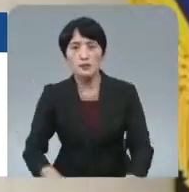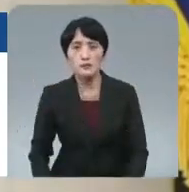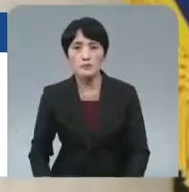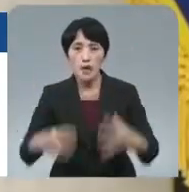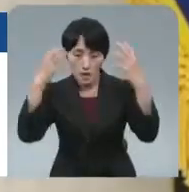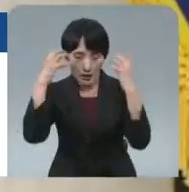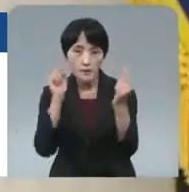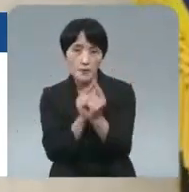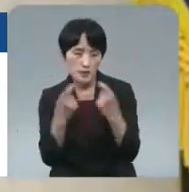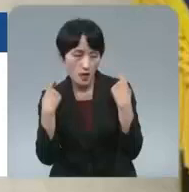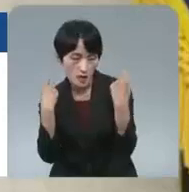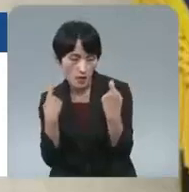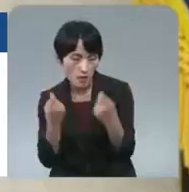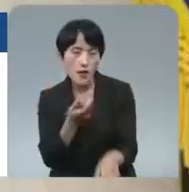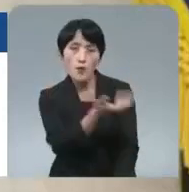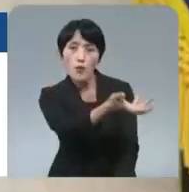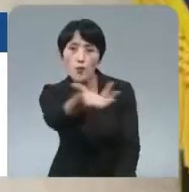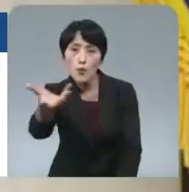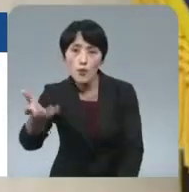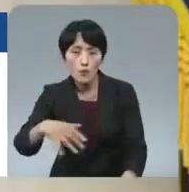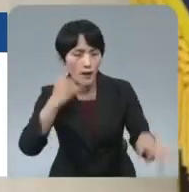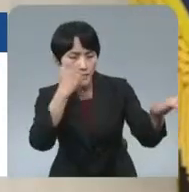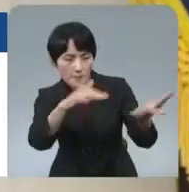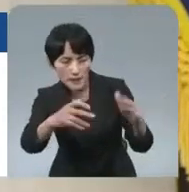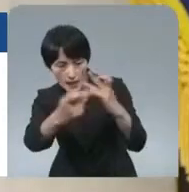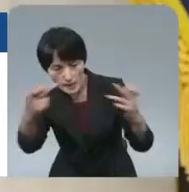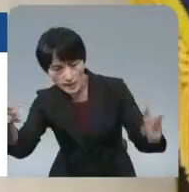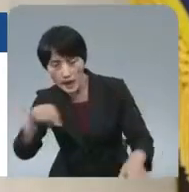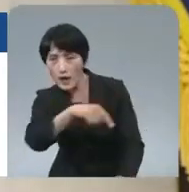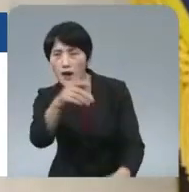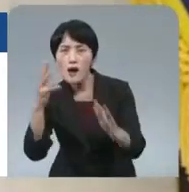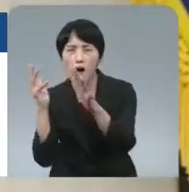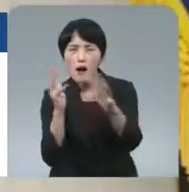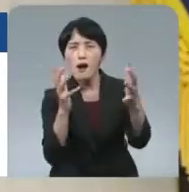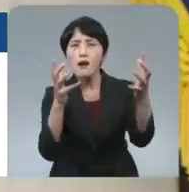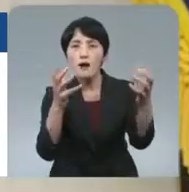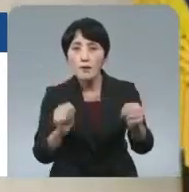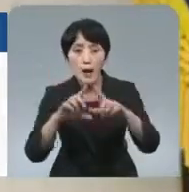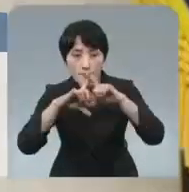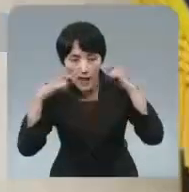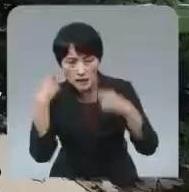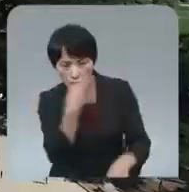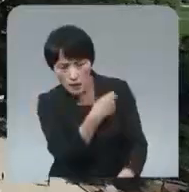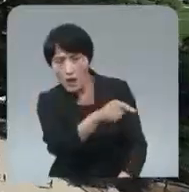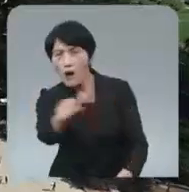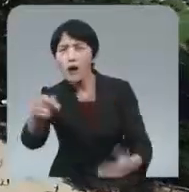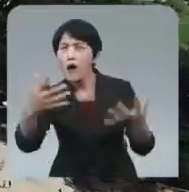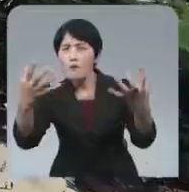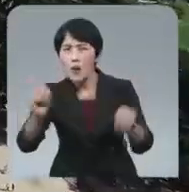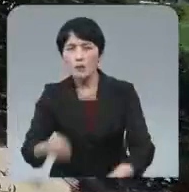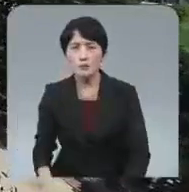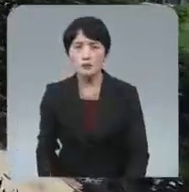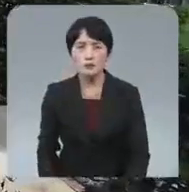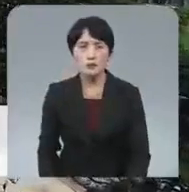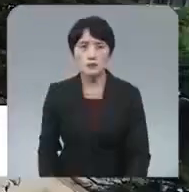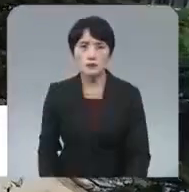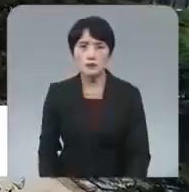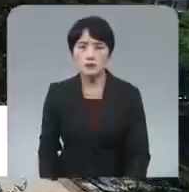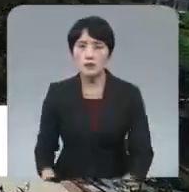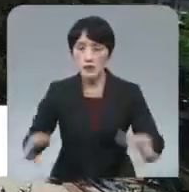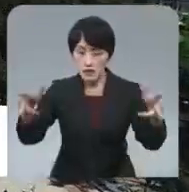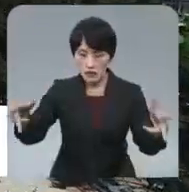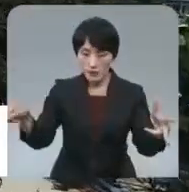ngày thủ tướng Hàn quốckim bokeh cho biết lượng xe lưu thông trên đường cao tốc trong ngày Thứ Sáu Tuần trước là 5 phẩy 31 triệu chiếc